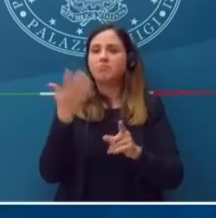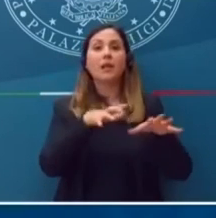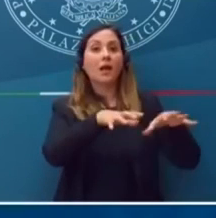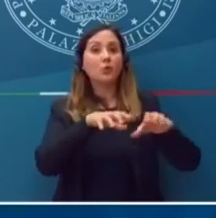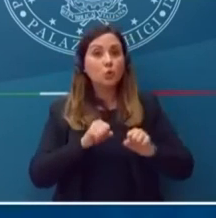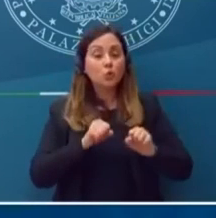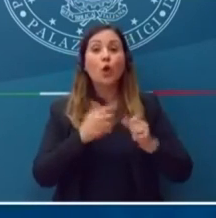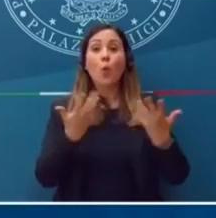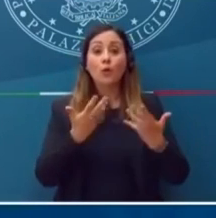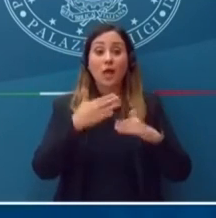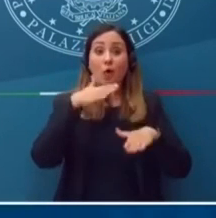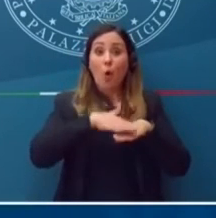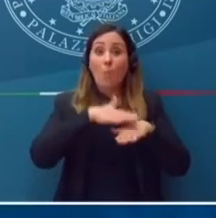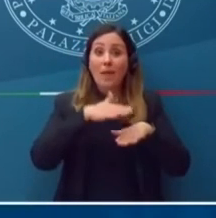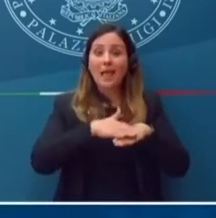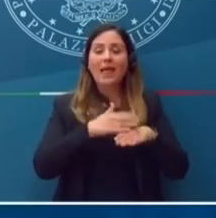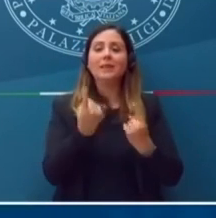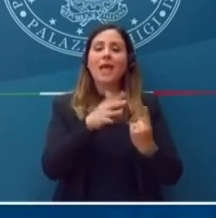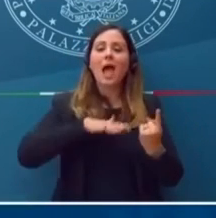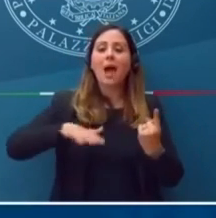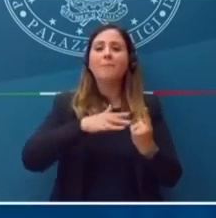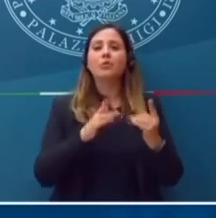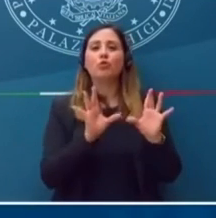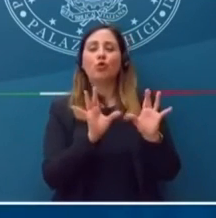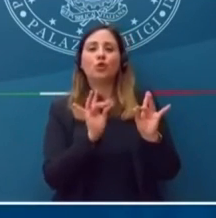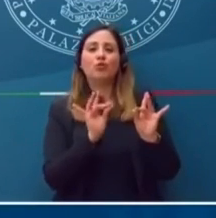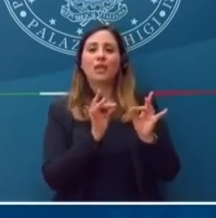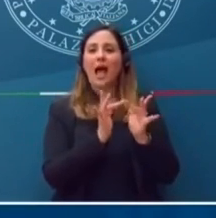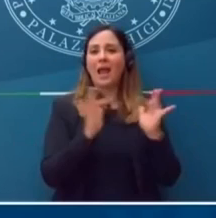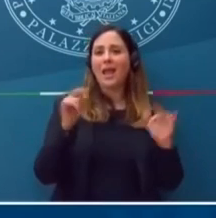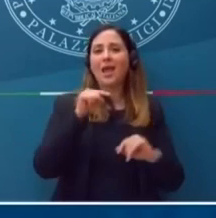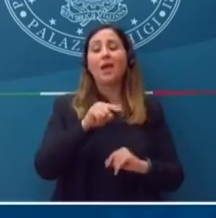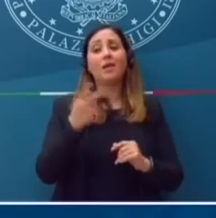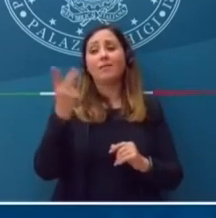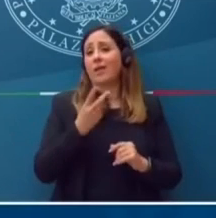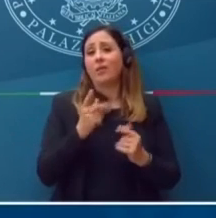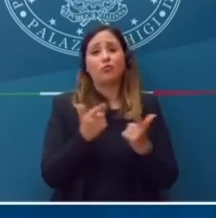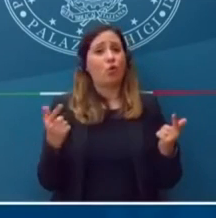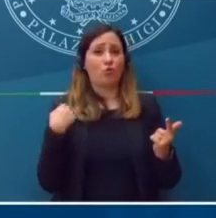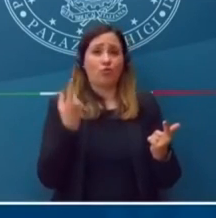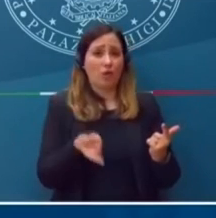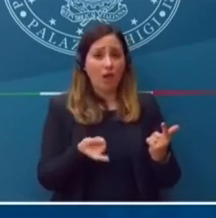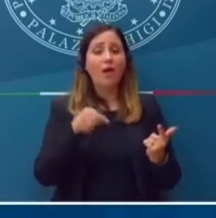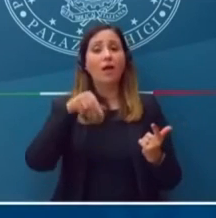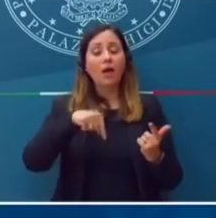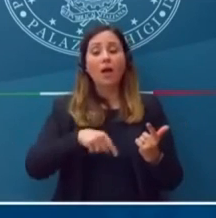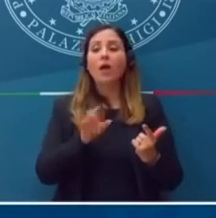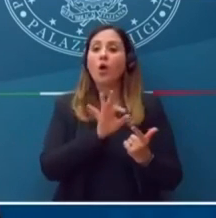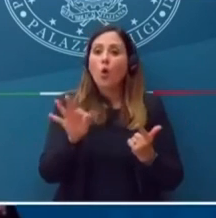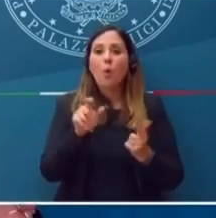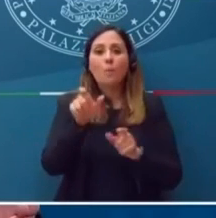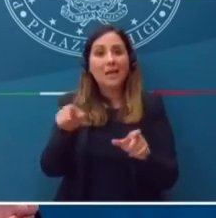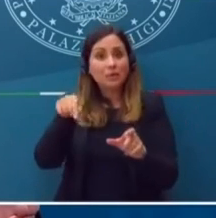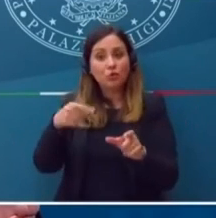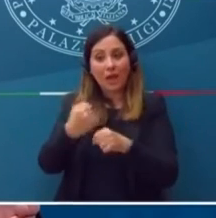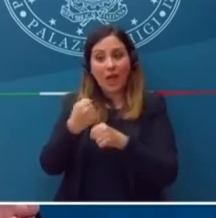della digitalizzazione, che non ci sono, oppure aggiornamento in quella direzione delle persone che